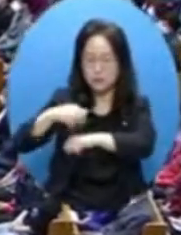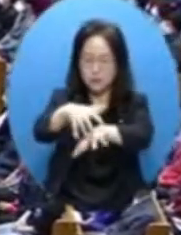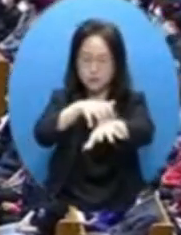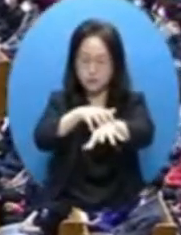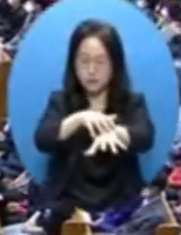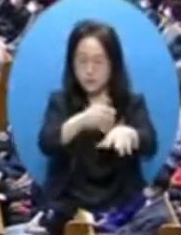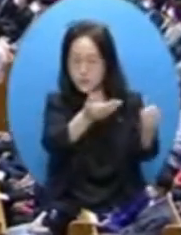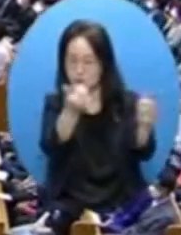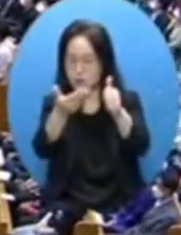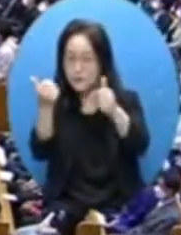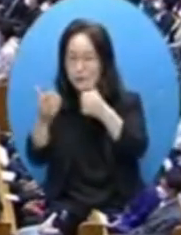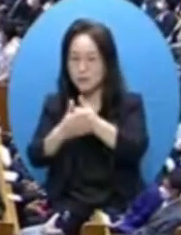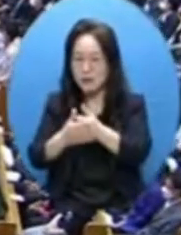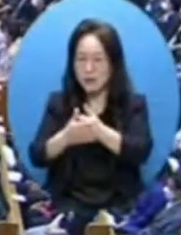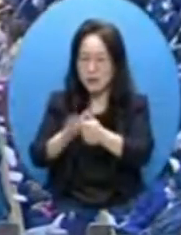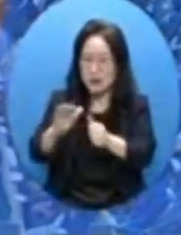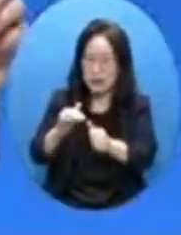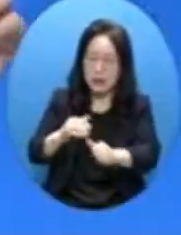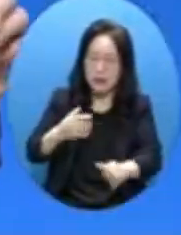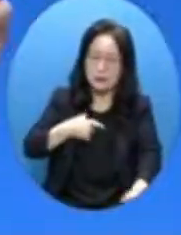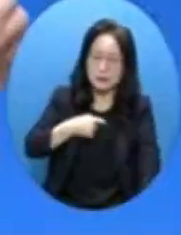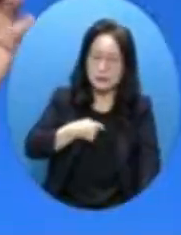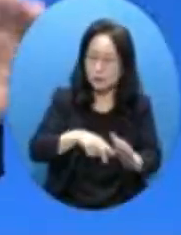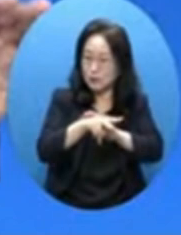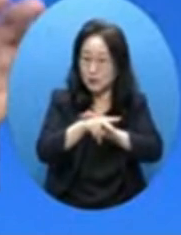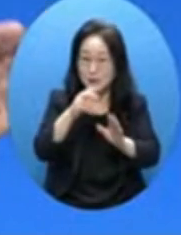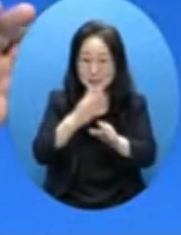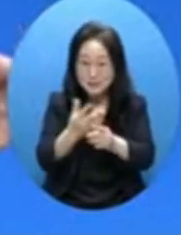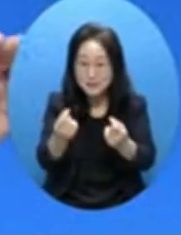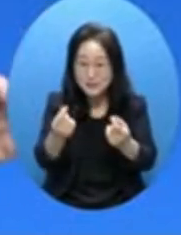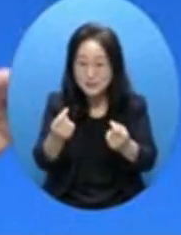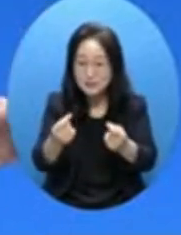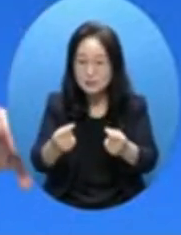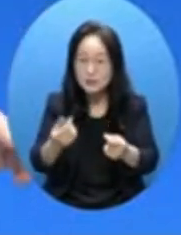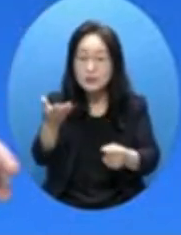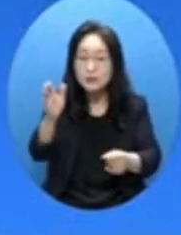났는데 2700년 전에